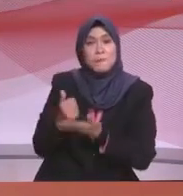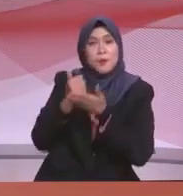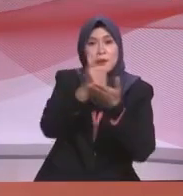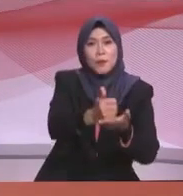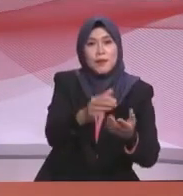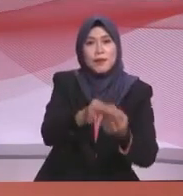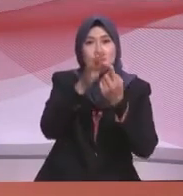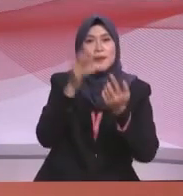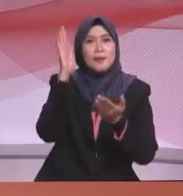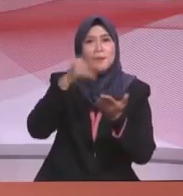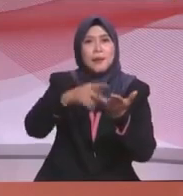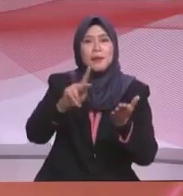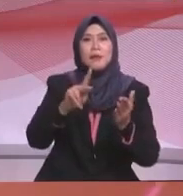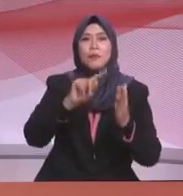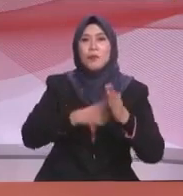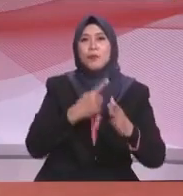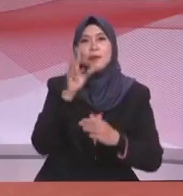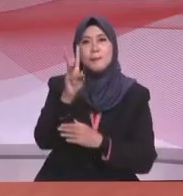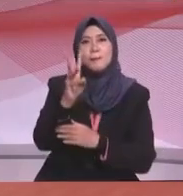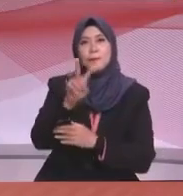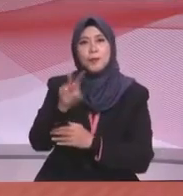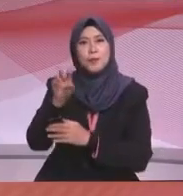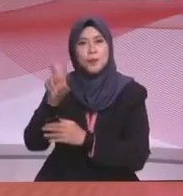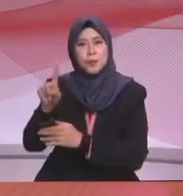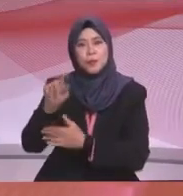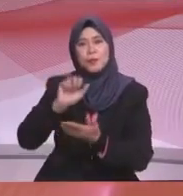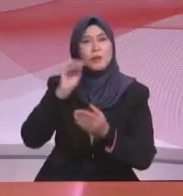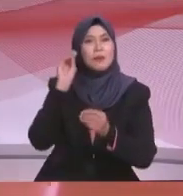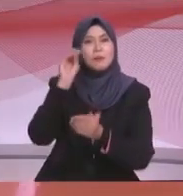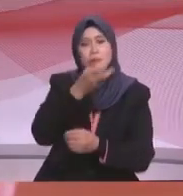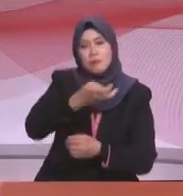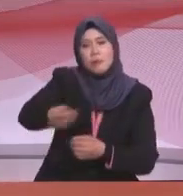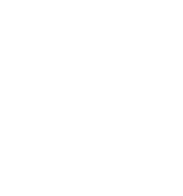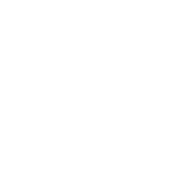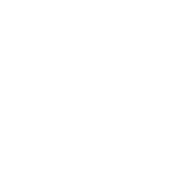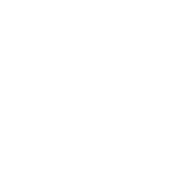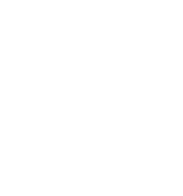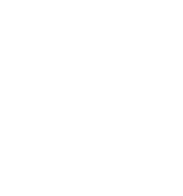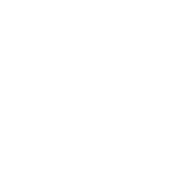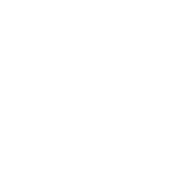akan dibayar mulai Jun 2021 ke akaun penerima masing-masing.